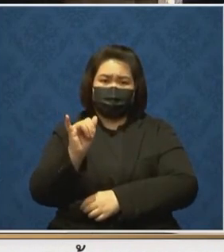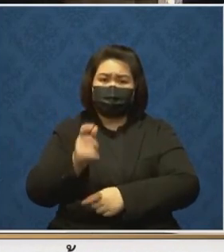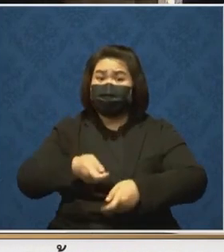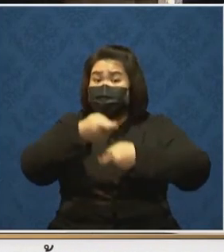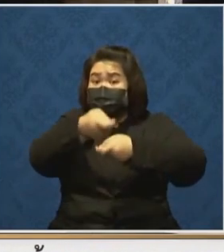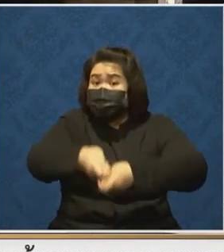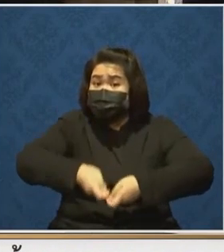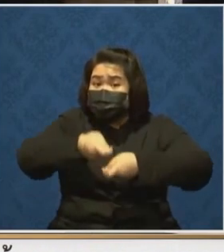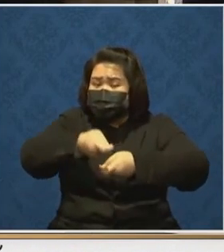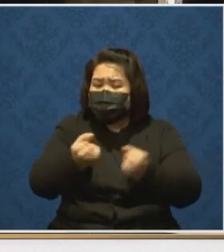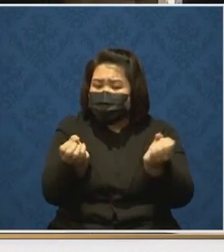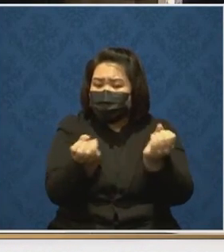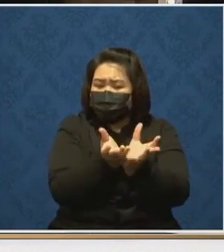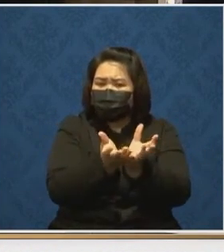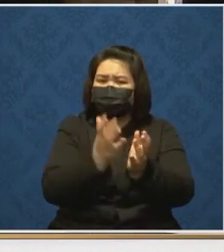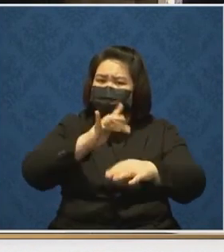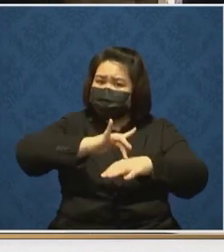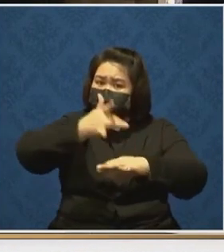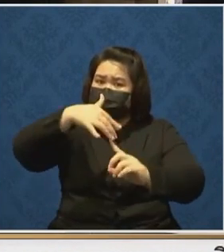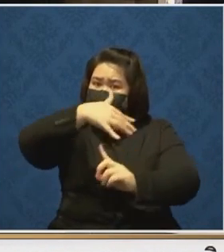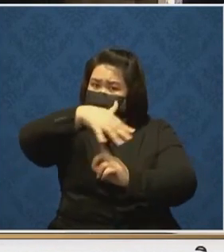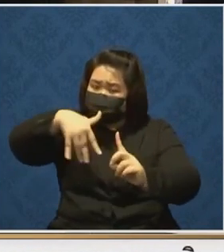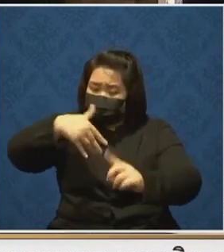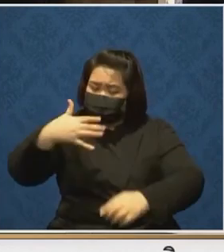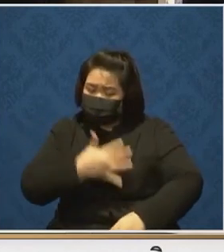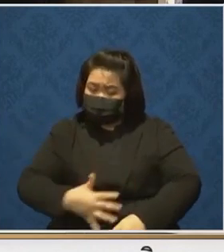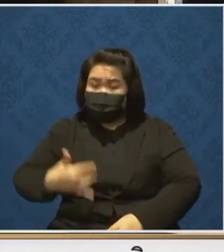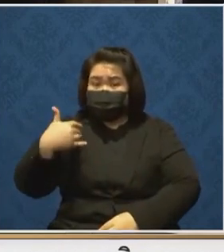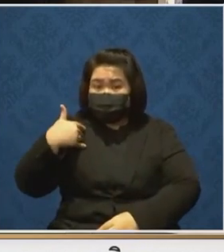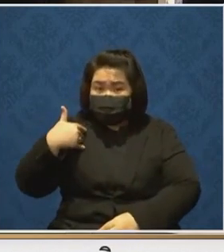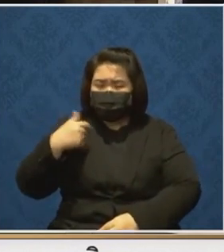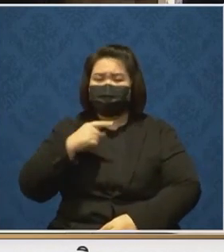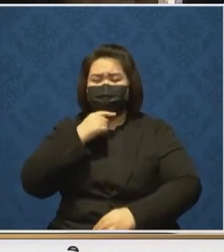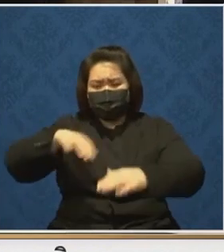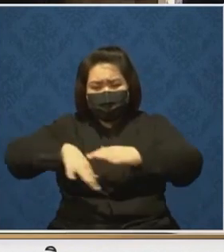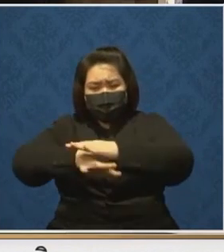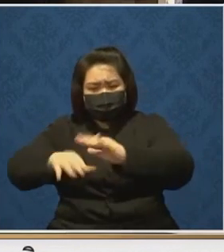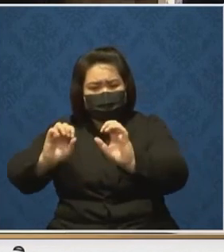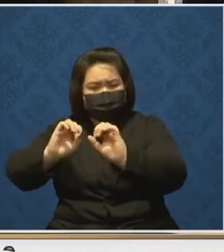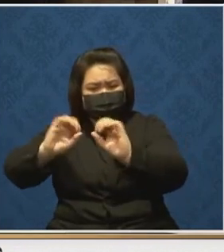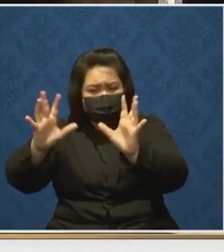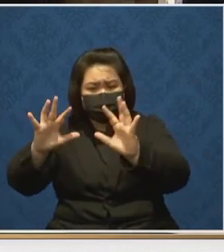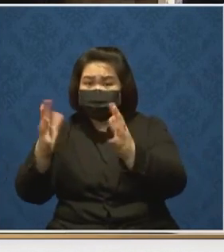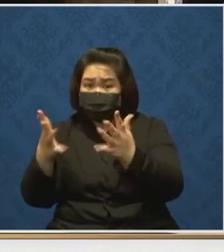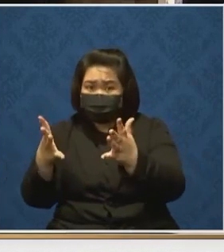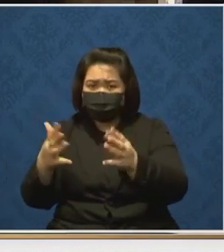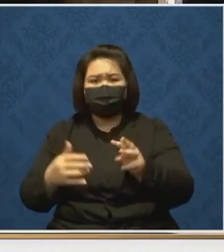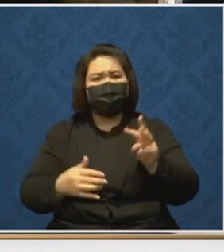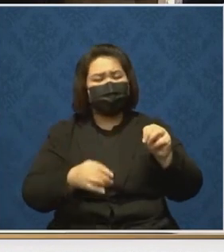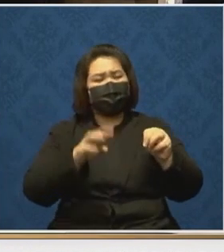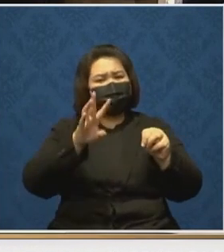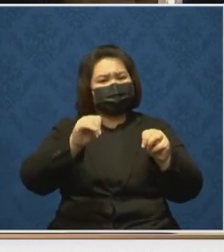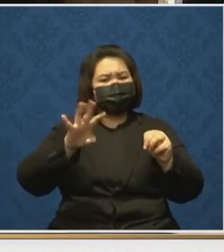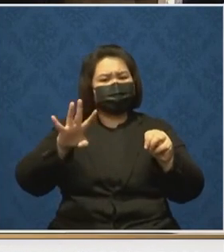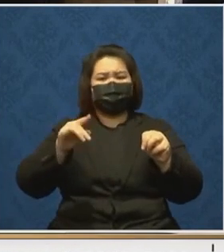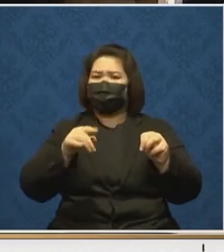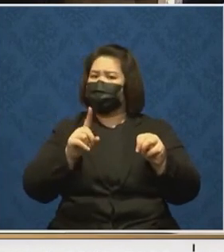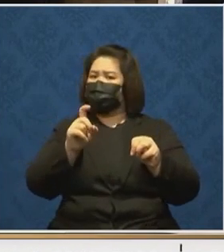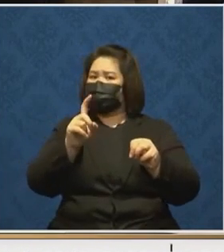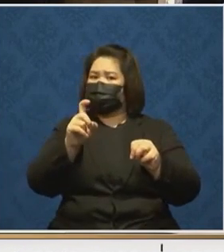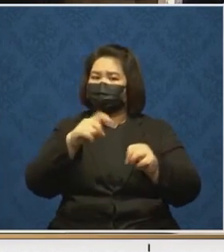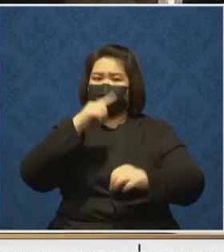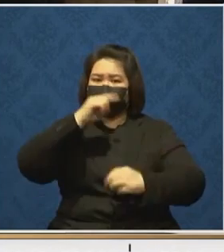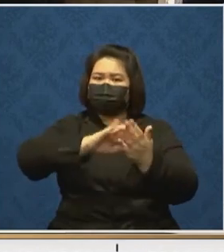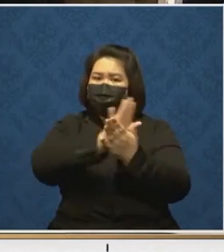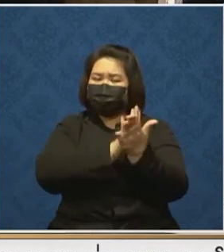ผลกระทบทางสุขภาพและส่งแดล้อมซึงหากไมมหกฐานเอกสารชัดเจนการใช้มาทราท 44 จะทำใหไยเสี่ยงถกฟร้องได